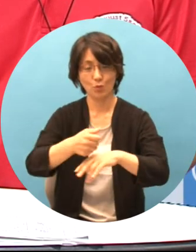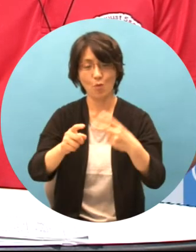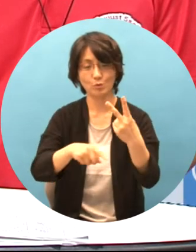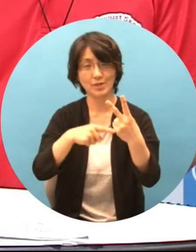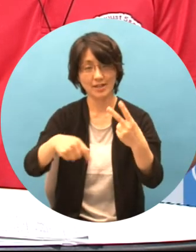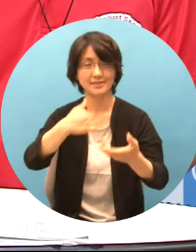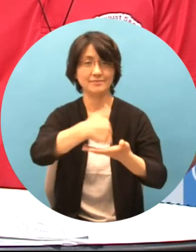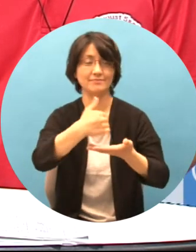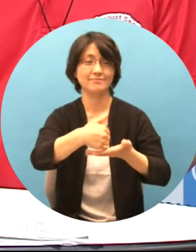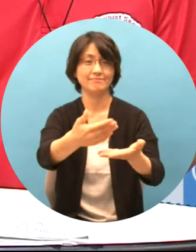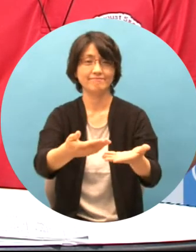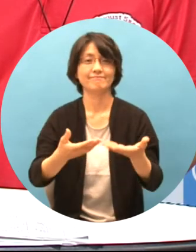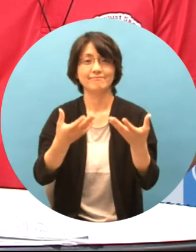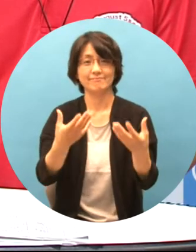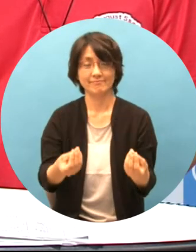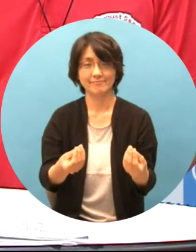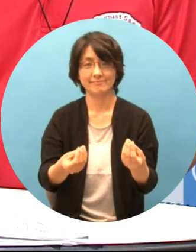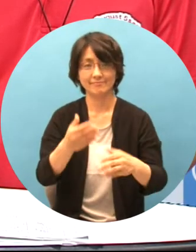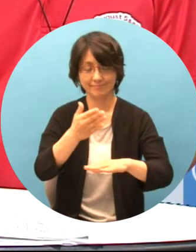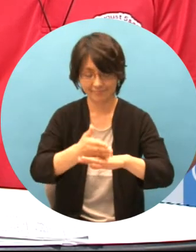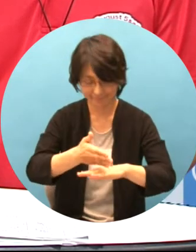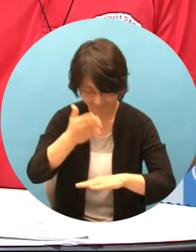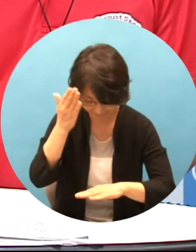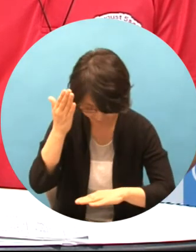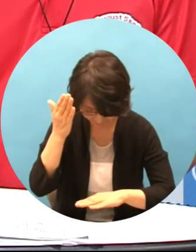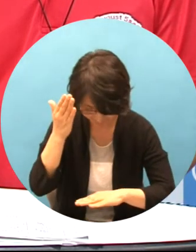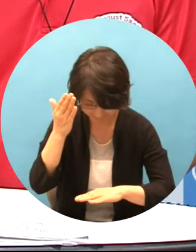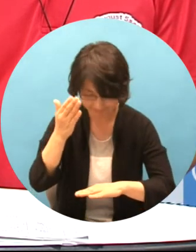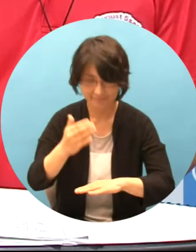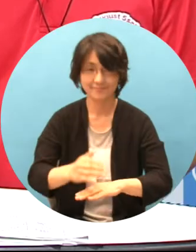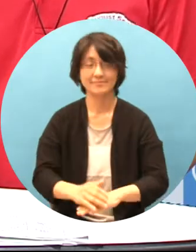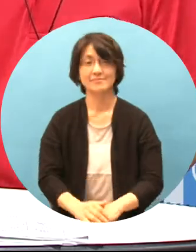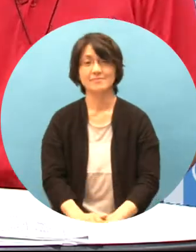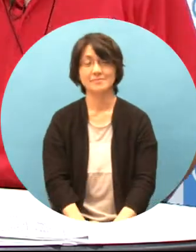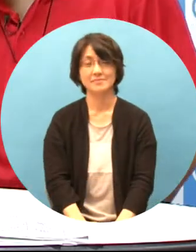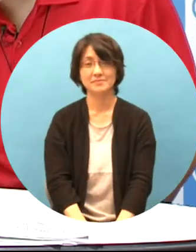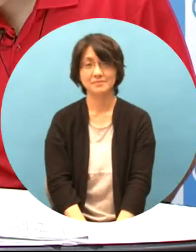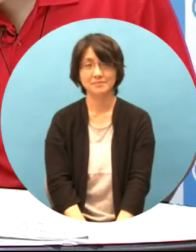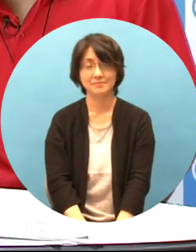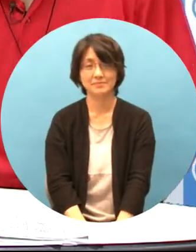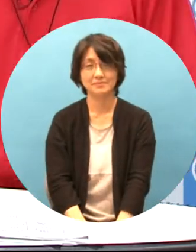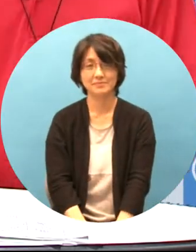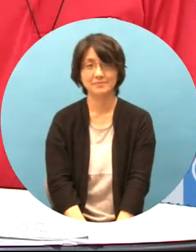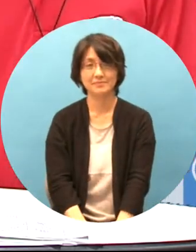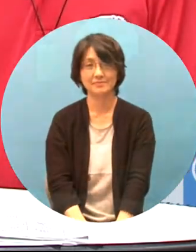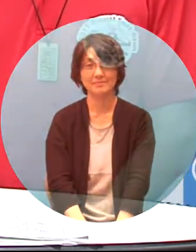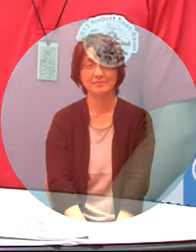太郎さんにお話を伺いました。お二人ともありがとうございました。 ありがとうございました。 ありがとうございました。